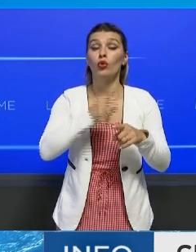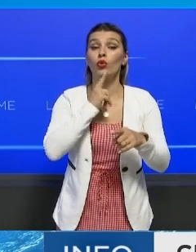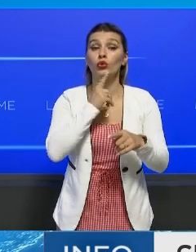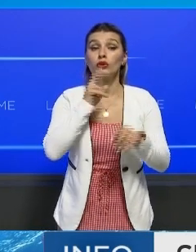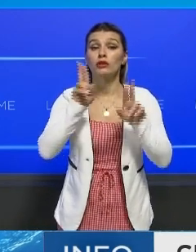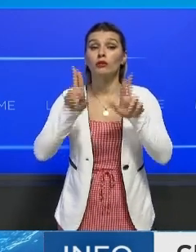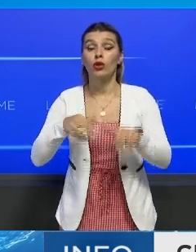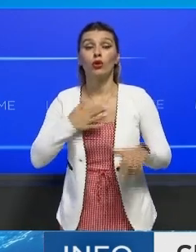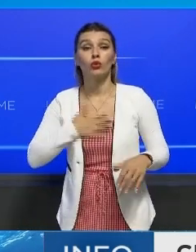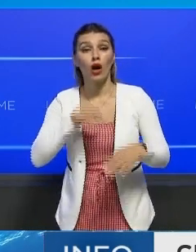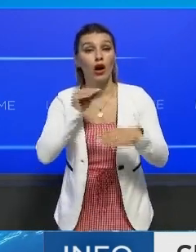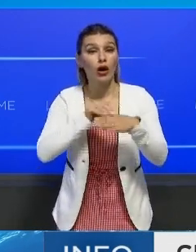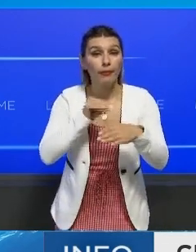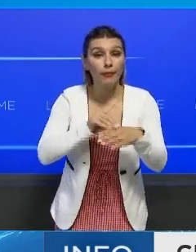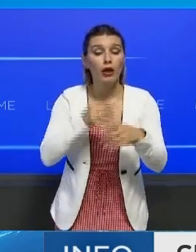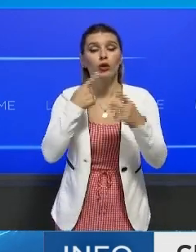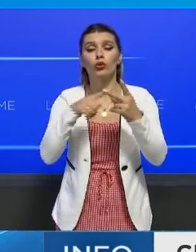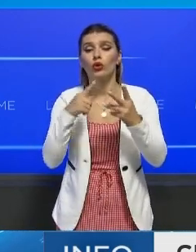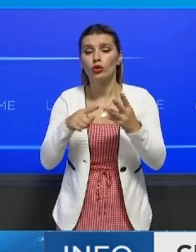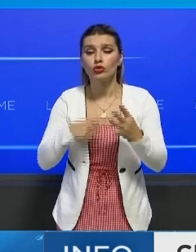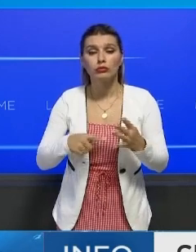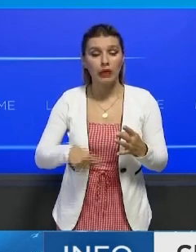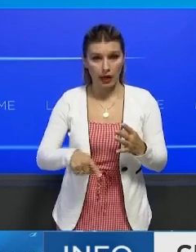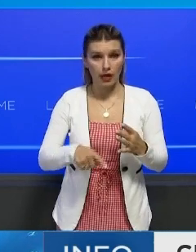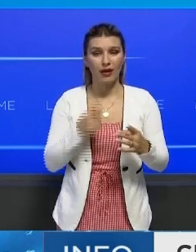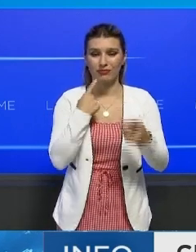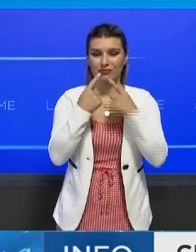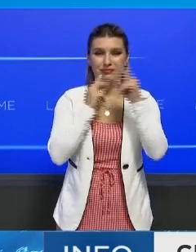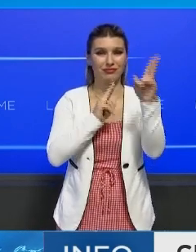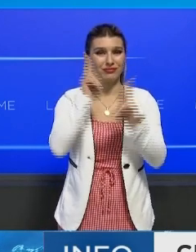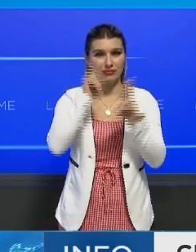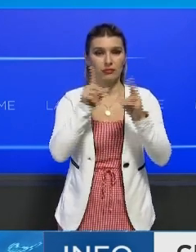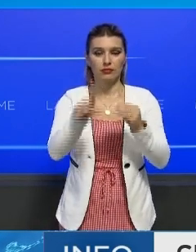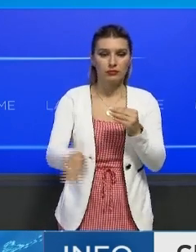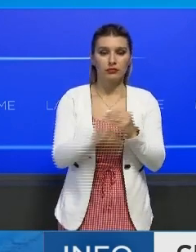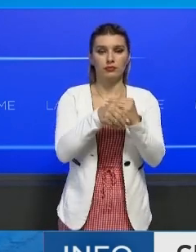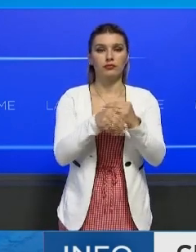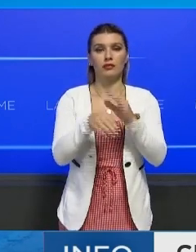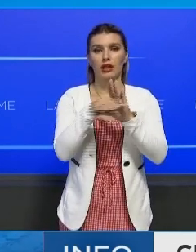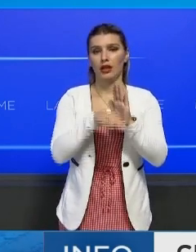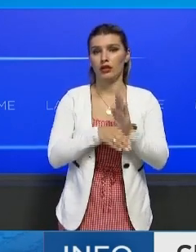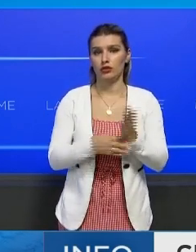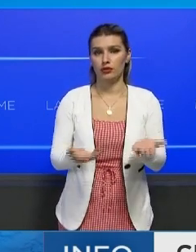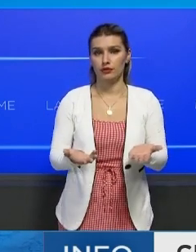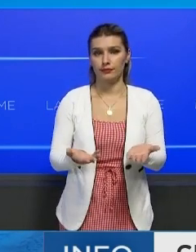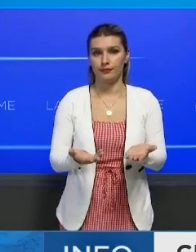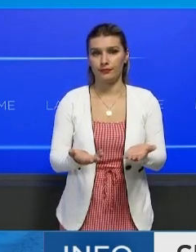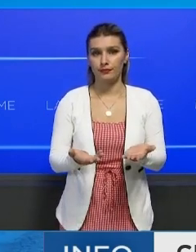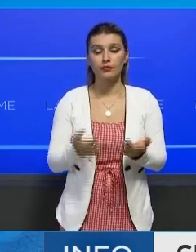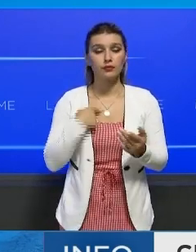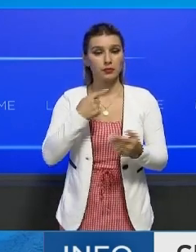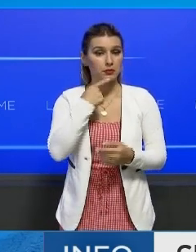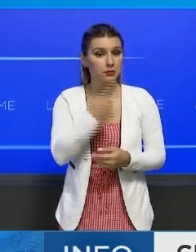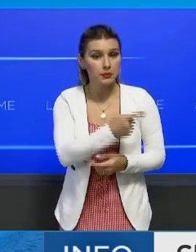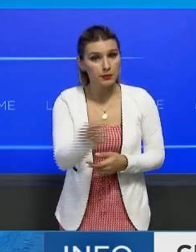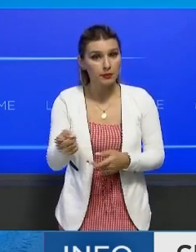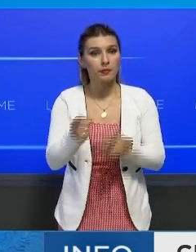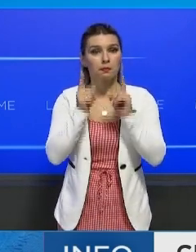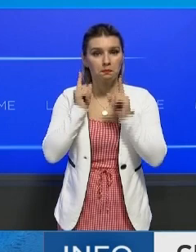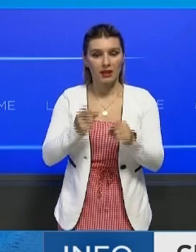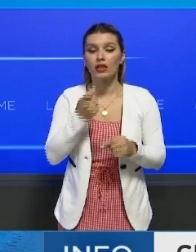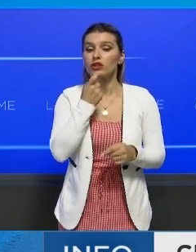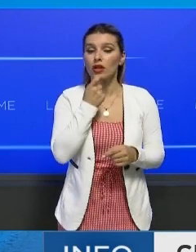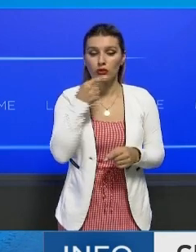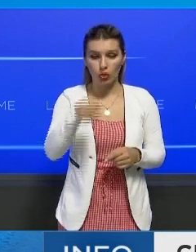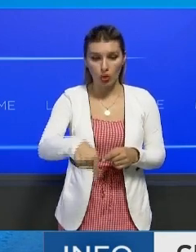dhe çështjet që u ngritën gjatë diskutimeve të inkorporohen në lezën e dytë. Por ndryshe, ju them, në